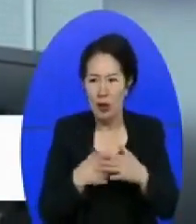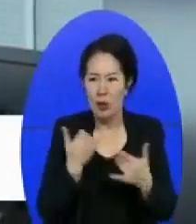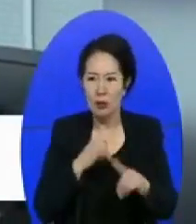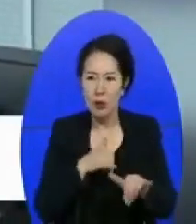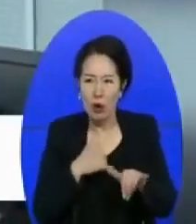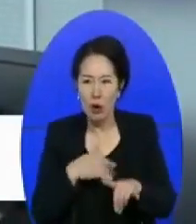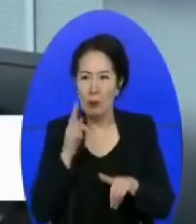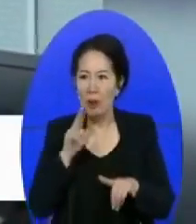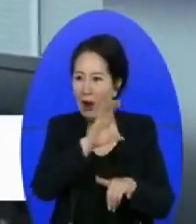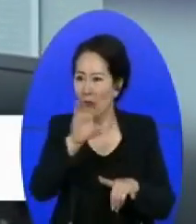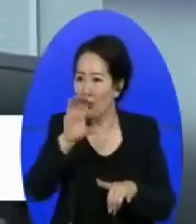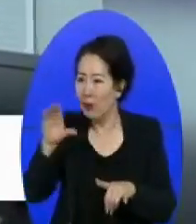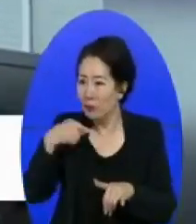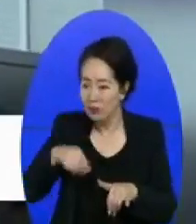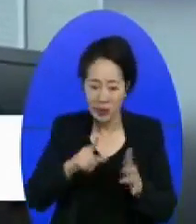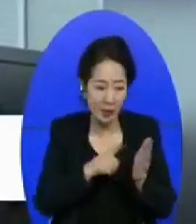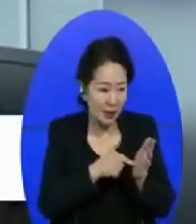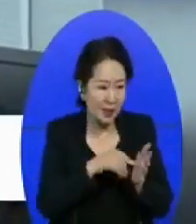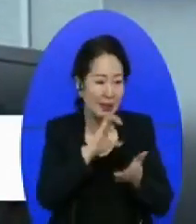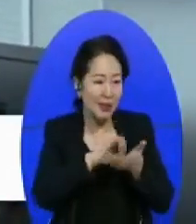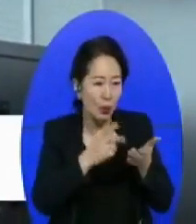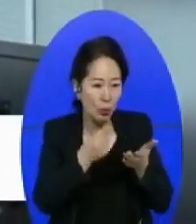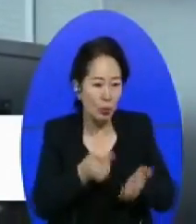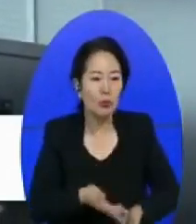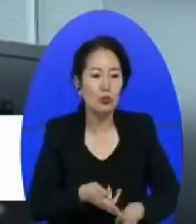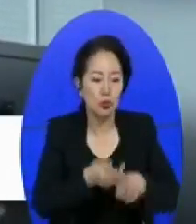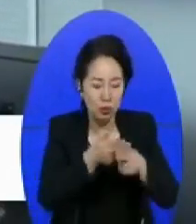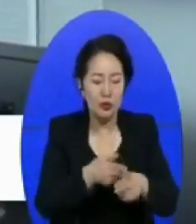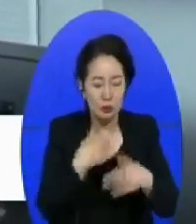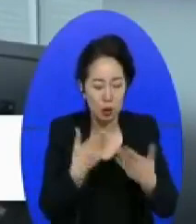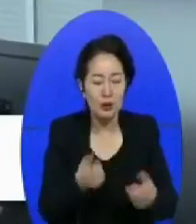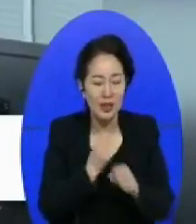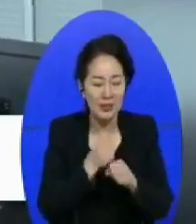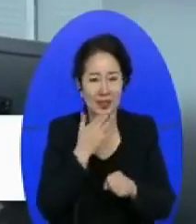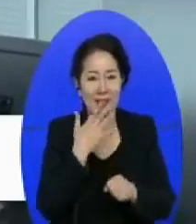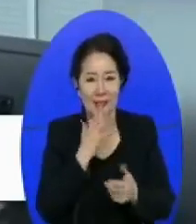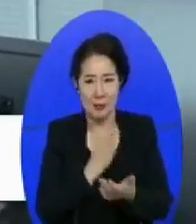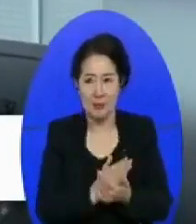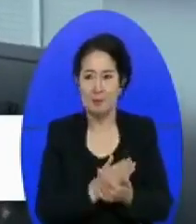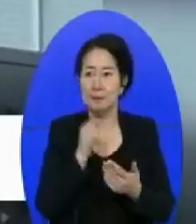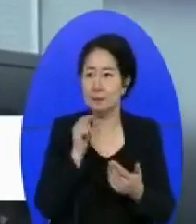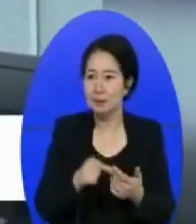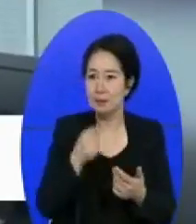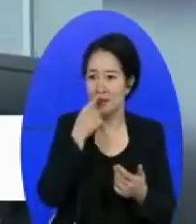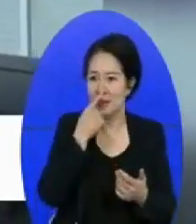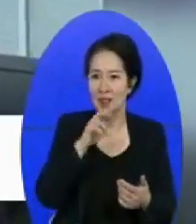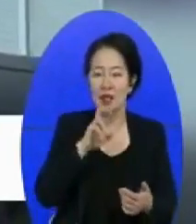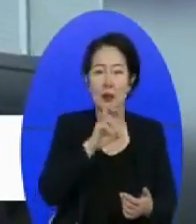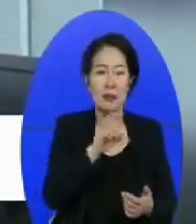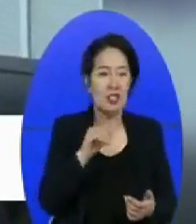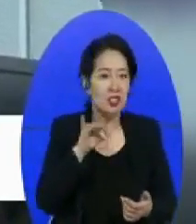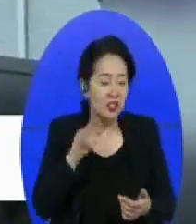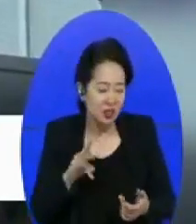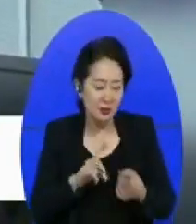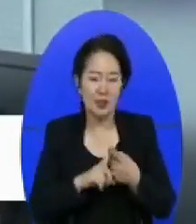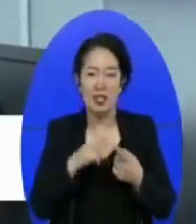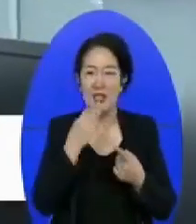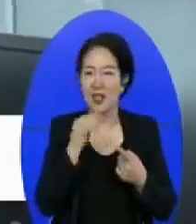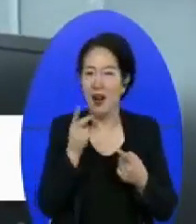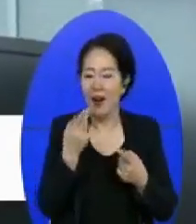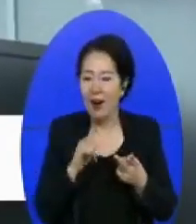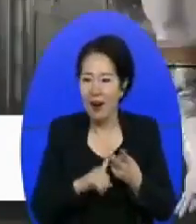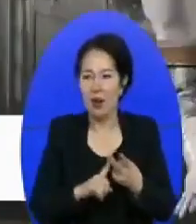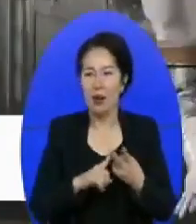байгаа компани аж ахуй нэгжүүдэд шаардлагатай санхүүгийн тусламжийг үзүүлж ажиллаж байна. За хятадын Бээжин, Шанхай зэрэг олон одоо том